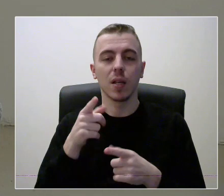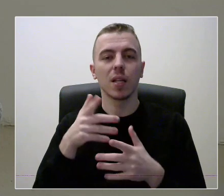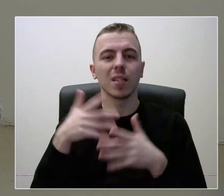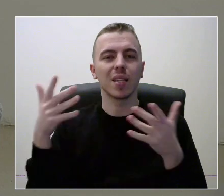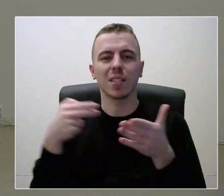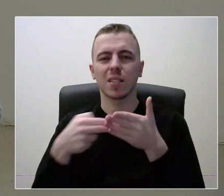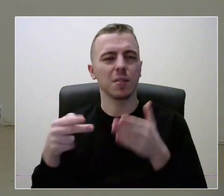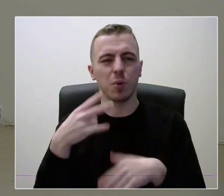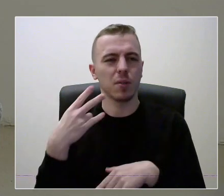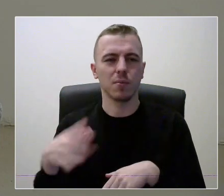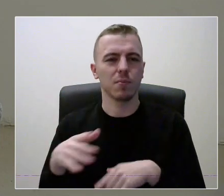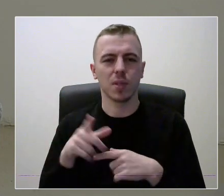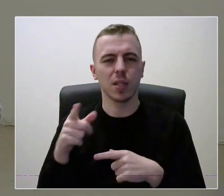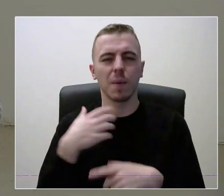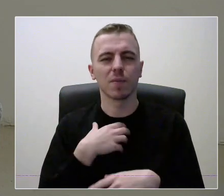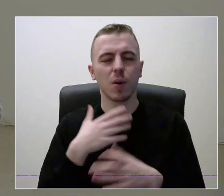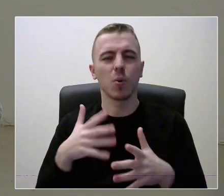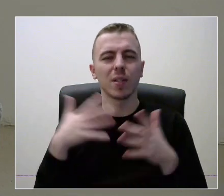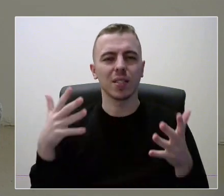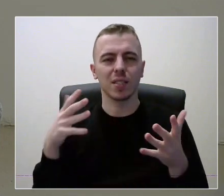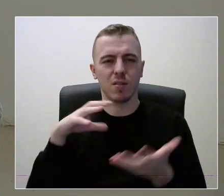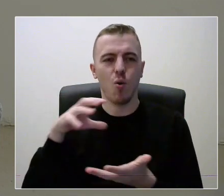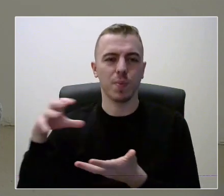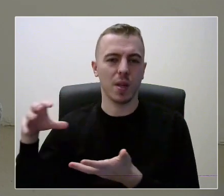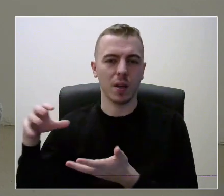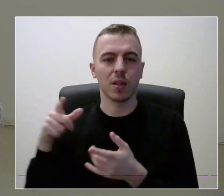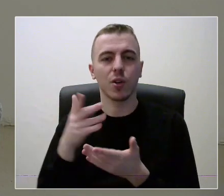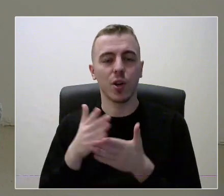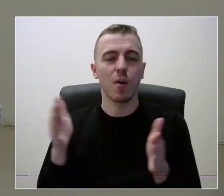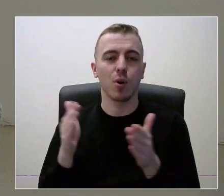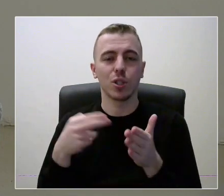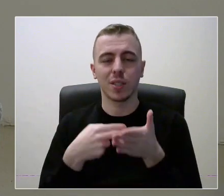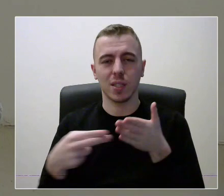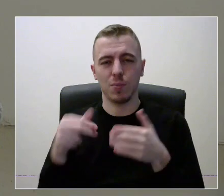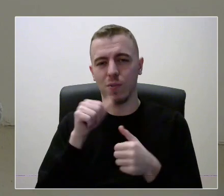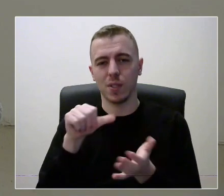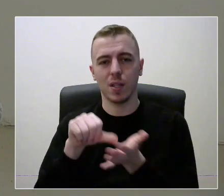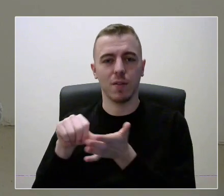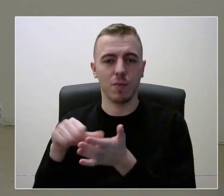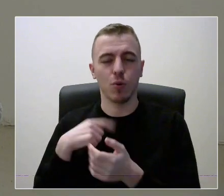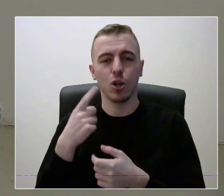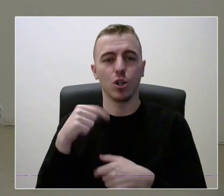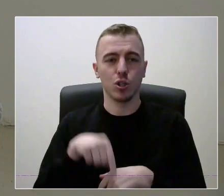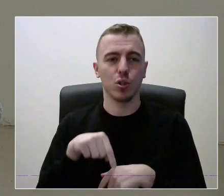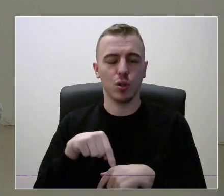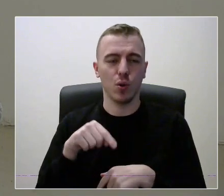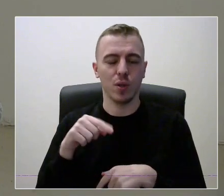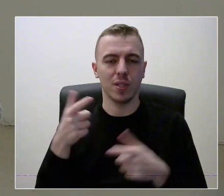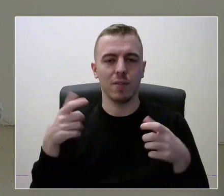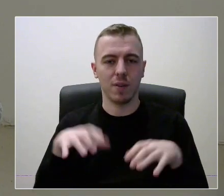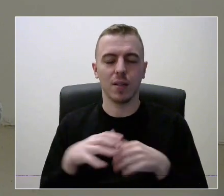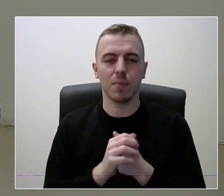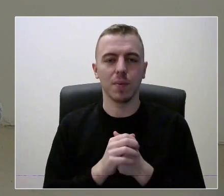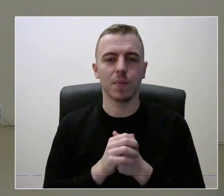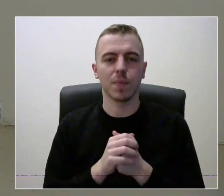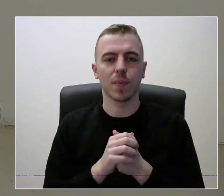jums yra turi didesnių objektų, tai daugiausia dalyvauja mažesnės įmonės mūsų Šilutės savivaldybėje, kurios, sakykime, mielai